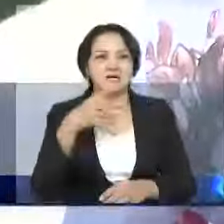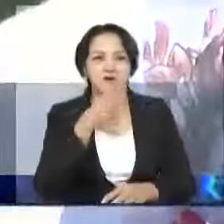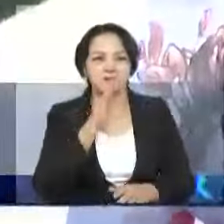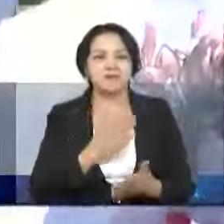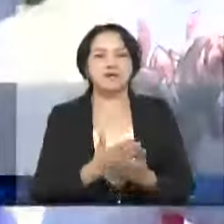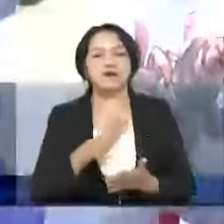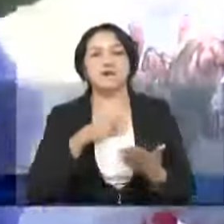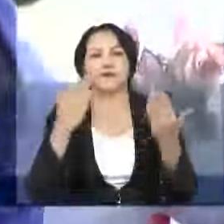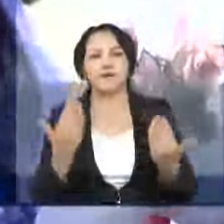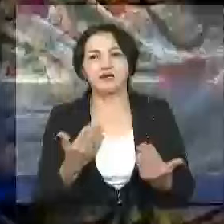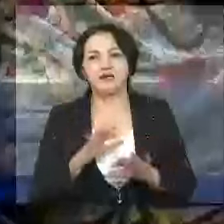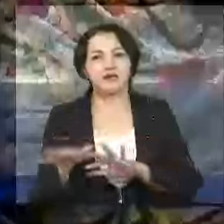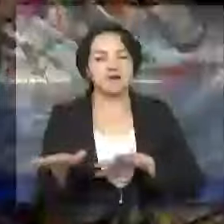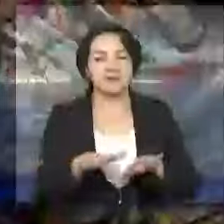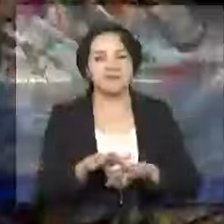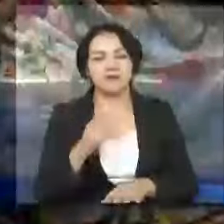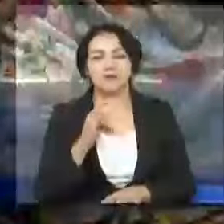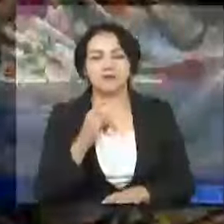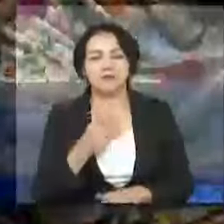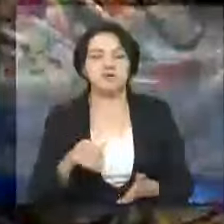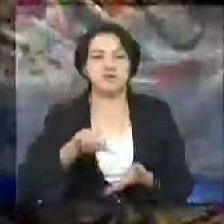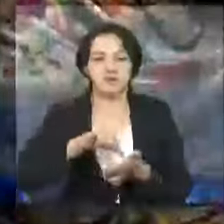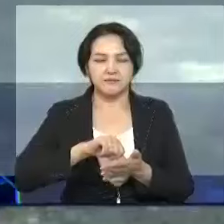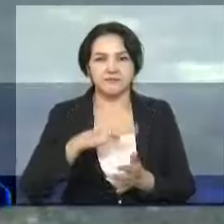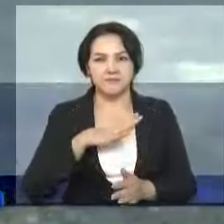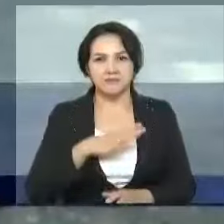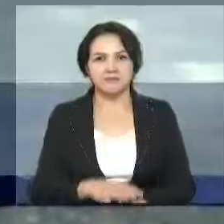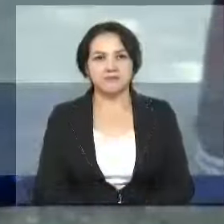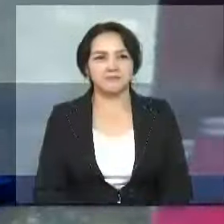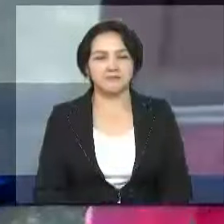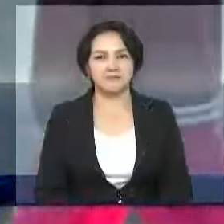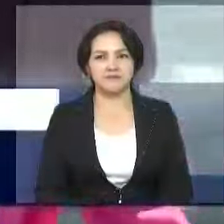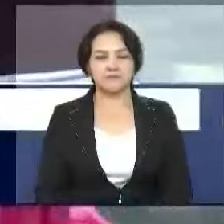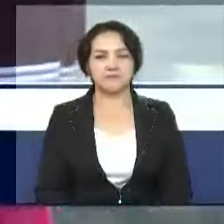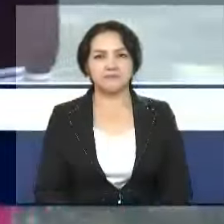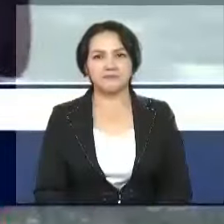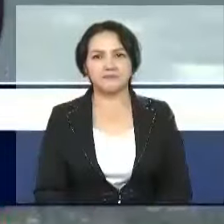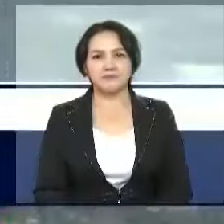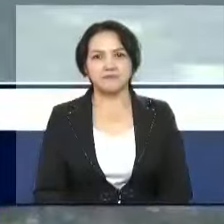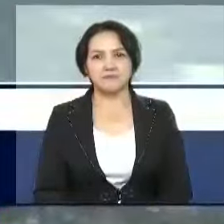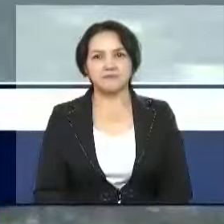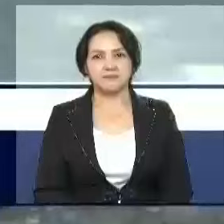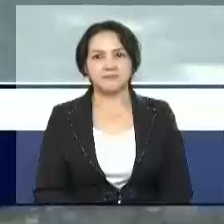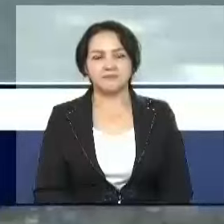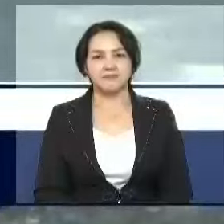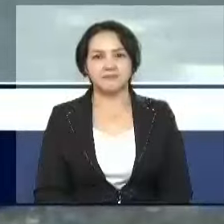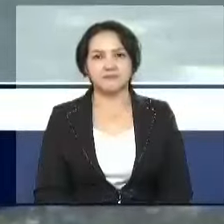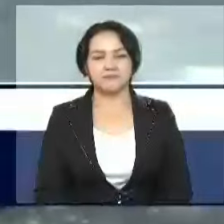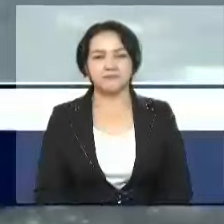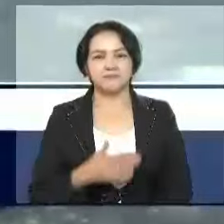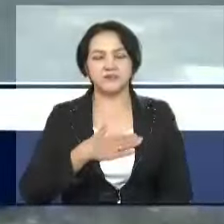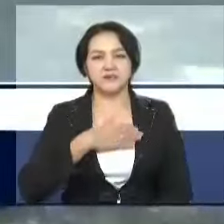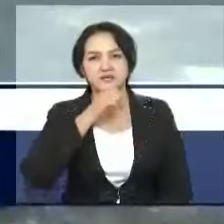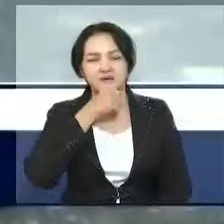асып жығылады. Бүгінгі салтанатты жиында шөберелері де төбе көрсетті. Он мне запомнился, что он всегда был. Мен